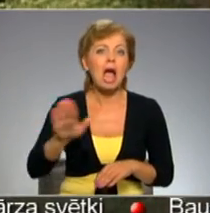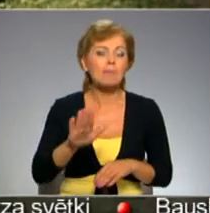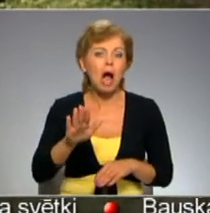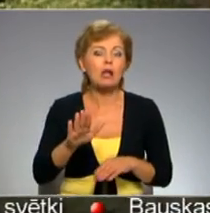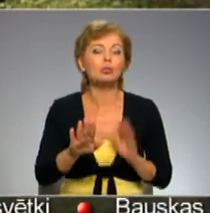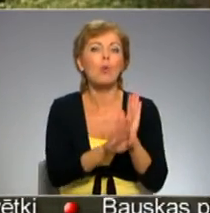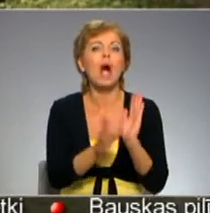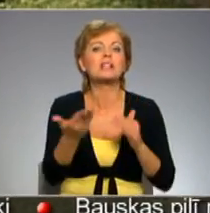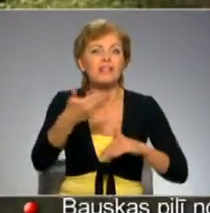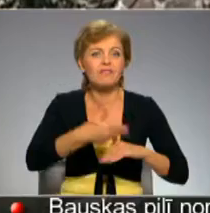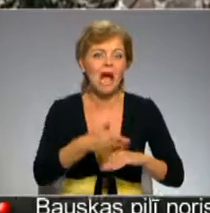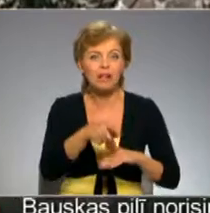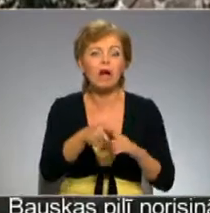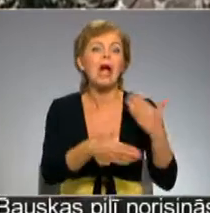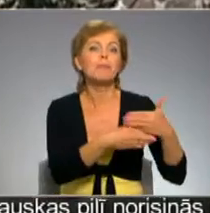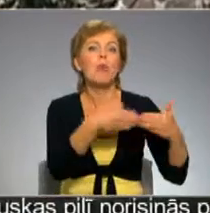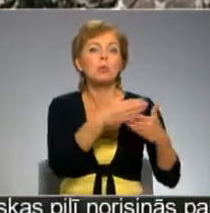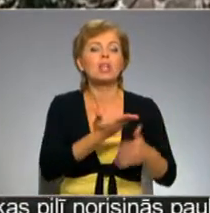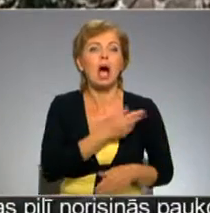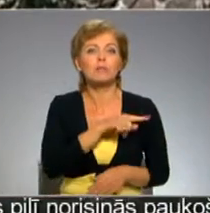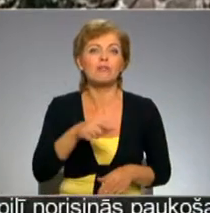vietā. Jaunā mūra pils bijusi apdzīvot līdz